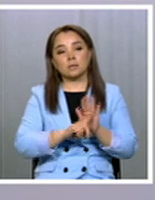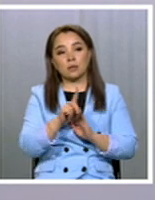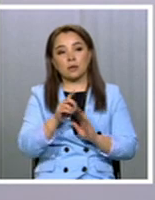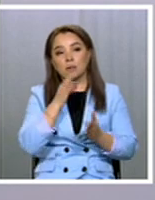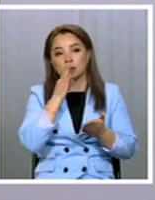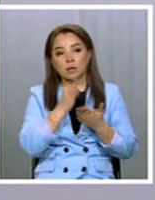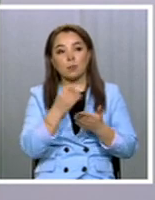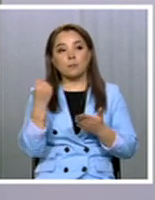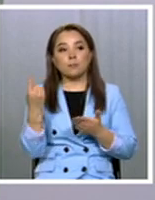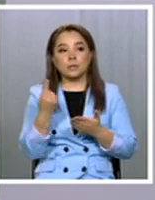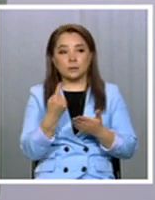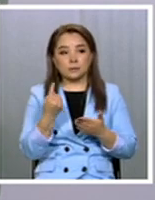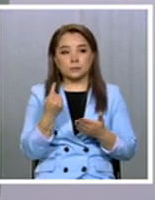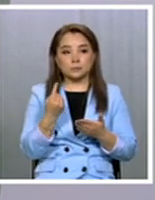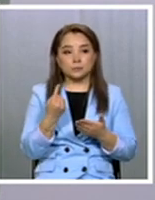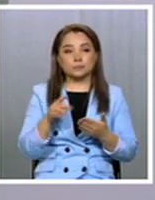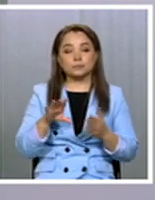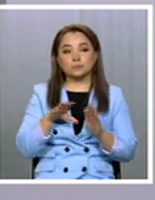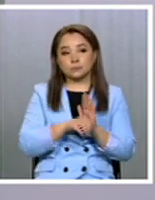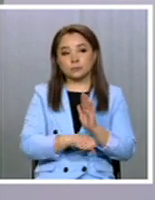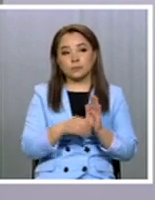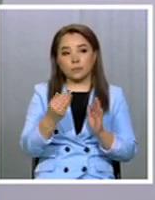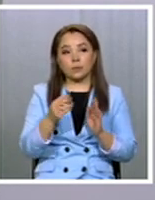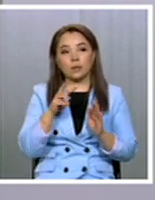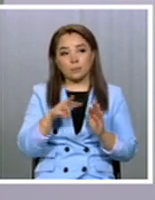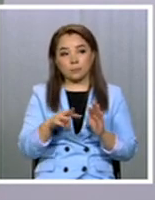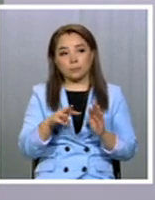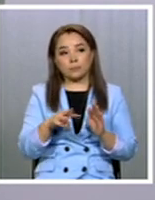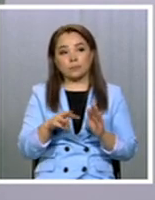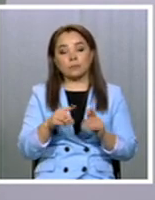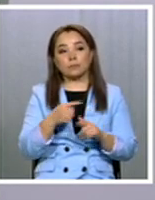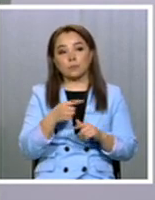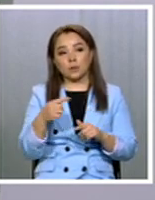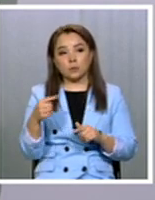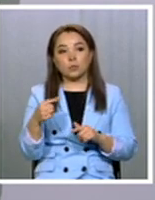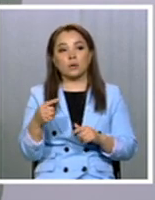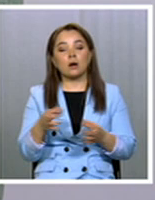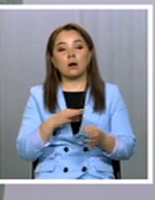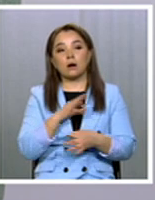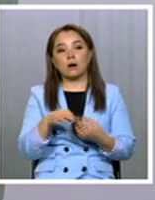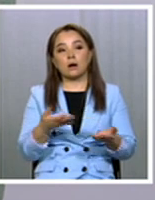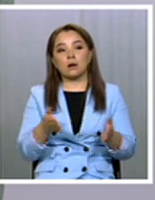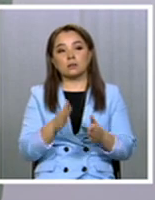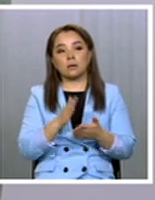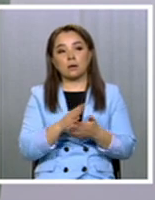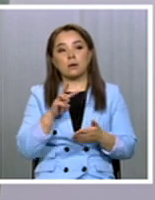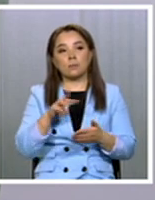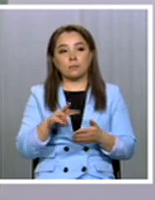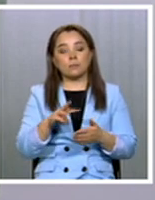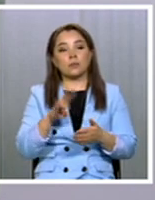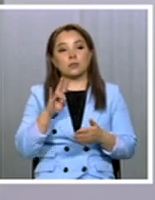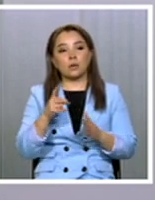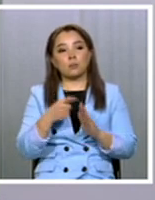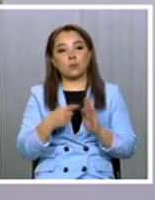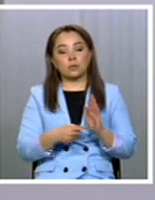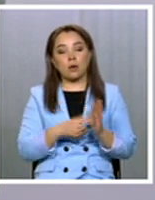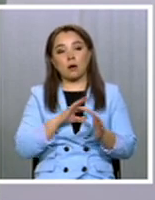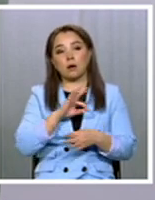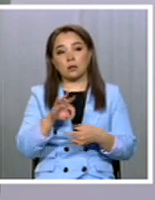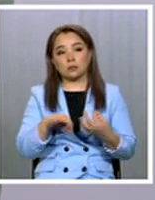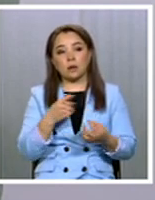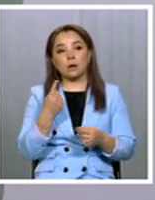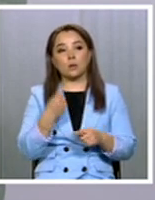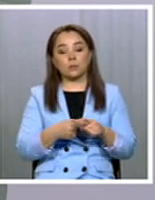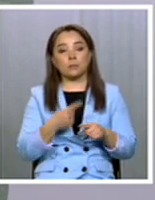1, соңғы мәні m минус қалдық, яғни n-ді m-ге бөлгендегі қалдыққа